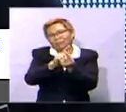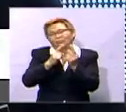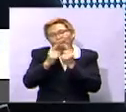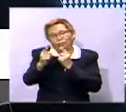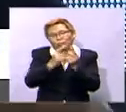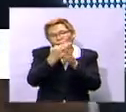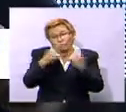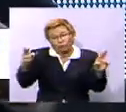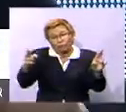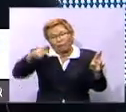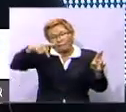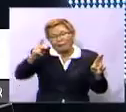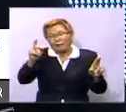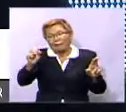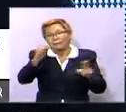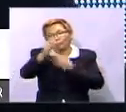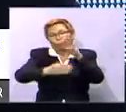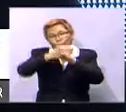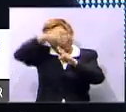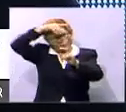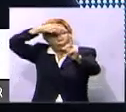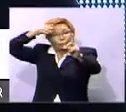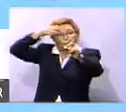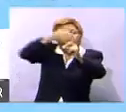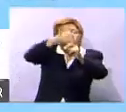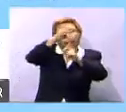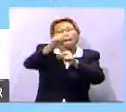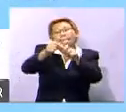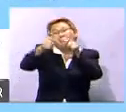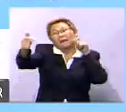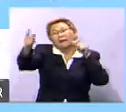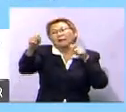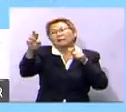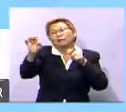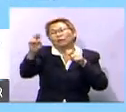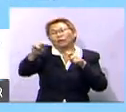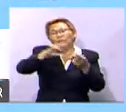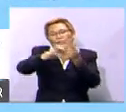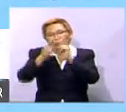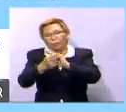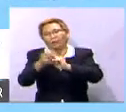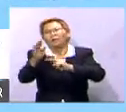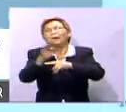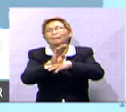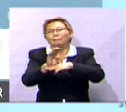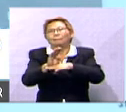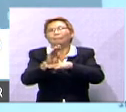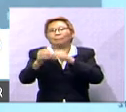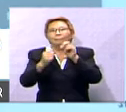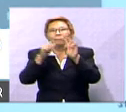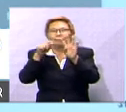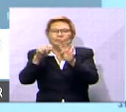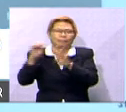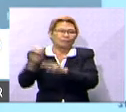dialog siap-siagaan PKS Bumiputera ke arah megatrend dan revolusi perindustrian 4.0 di ibu negara. PKS menyumbang